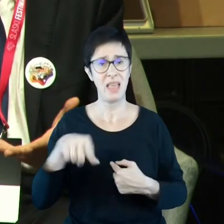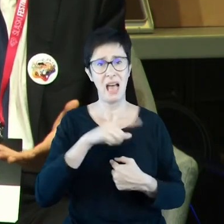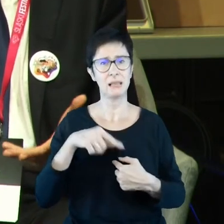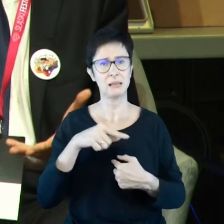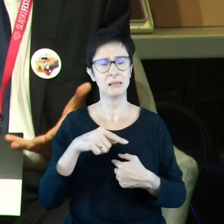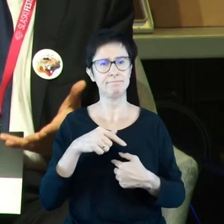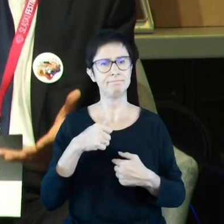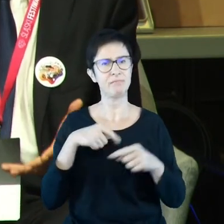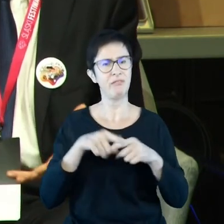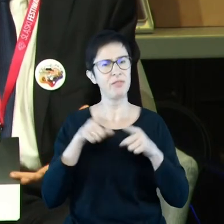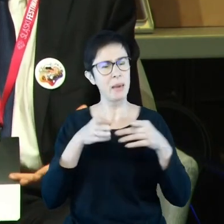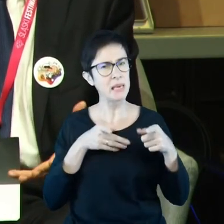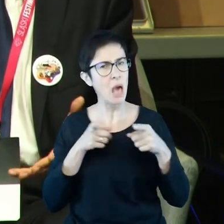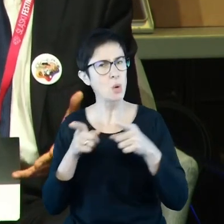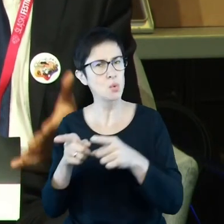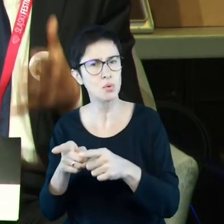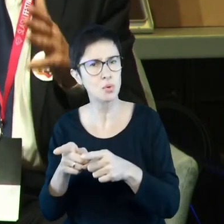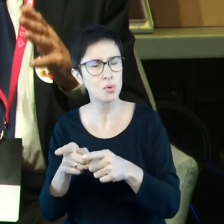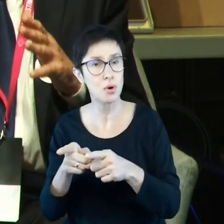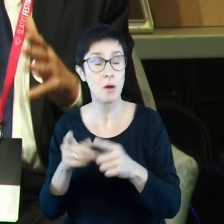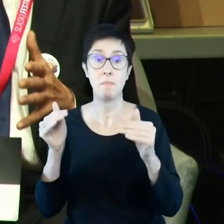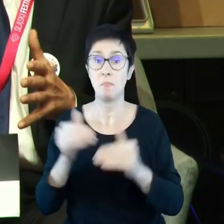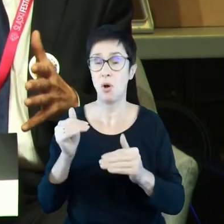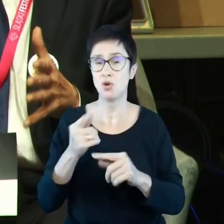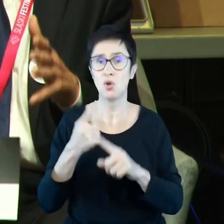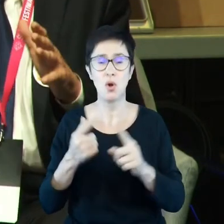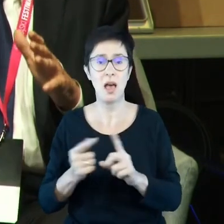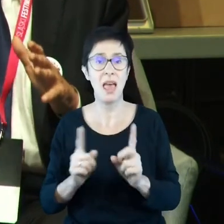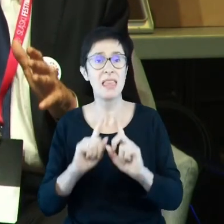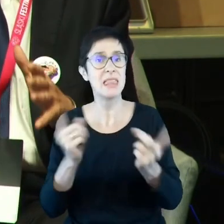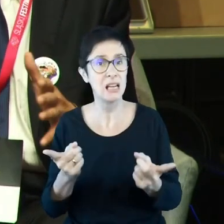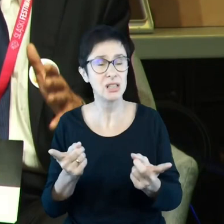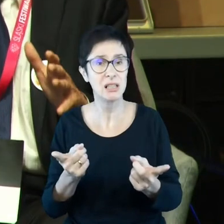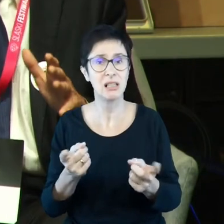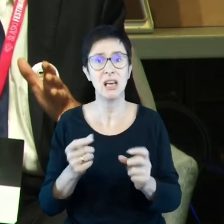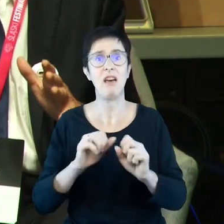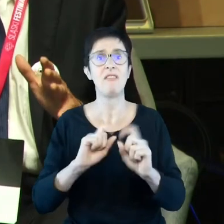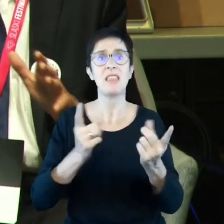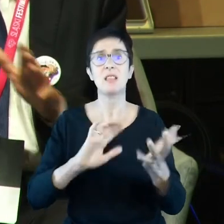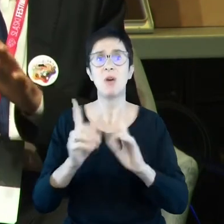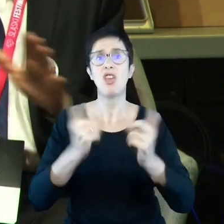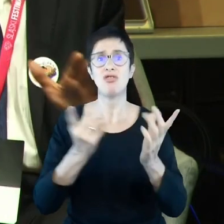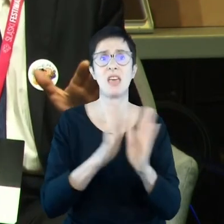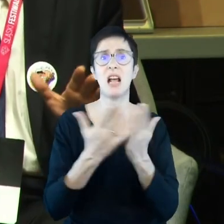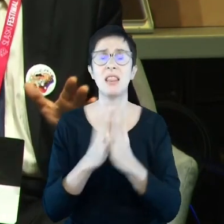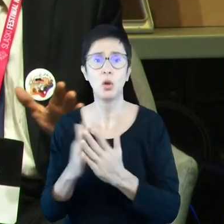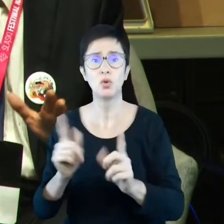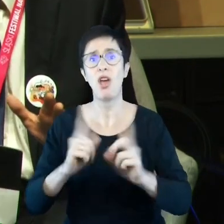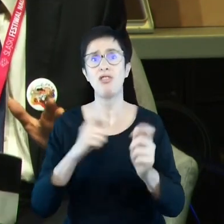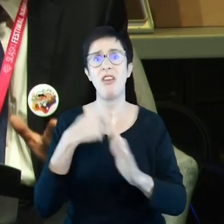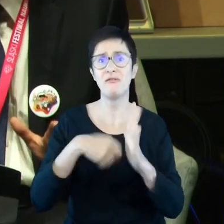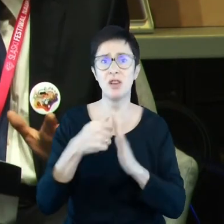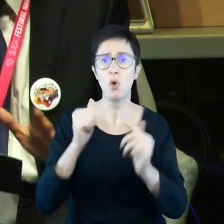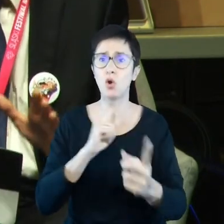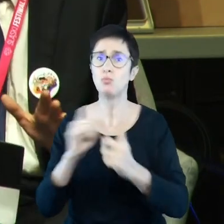na to, żeby być może nieco inaczej, przy pomocy innej literatury, może innego filmu, z tymi dziećmi rozmawiać po to, żeby